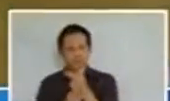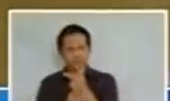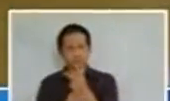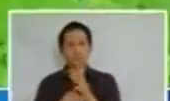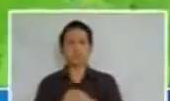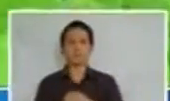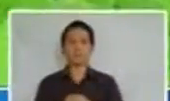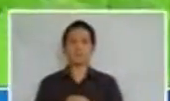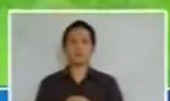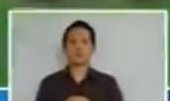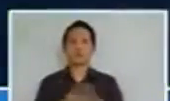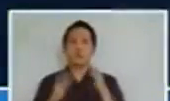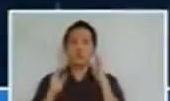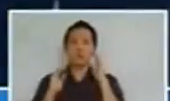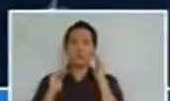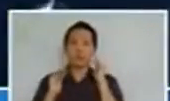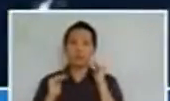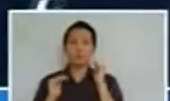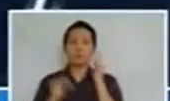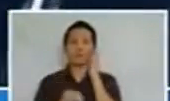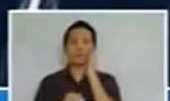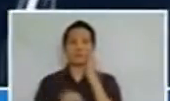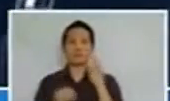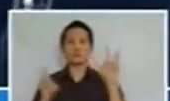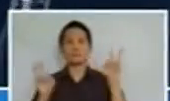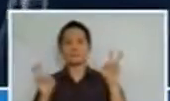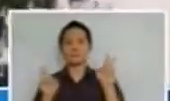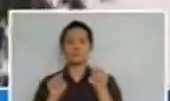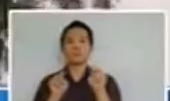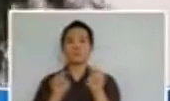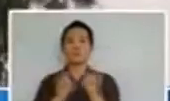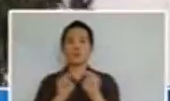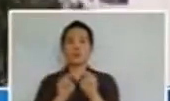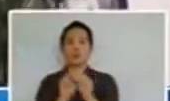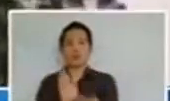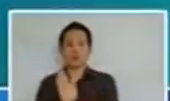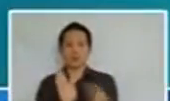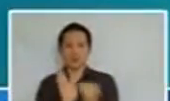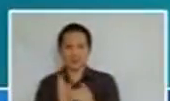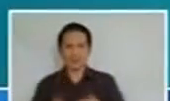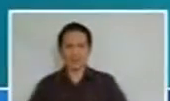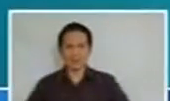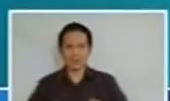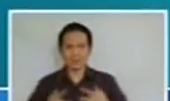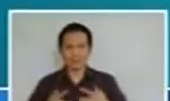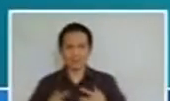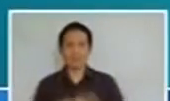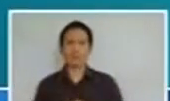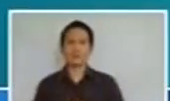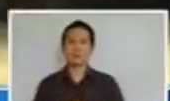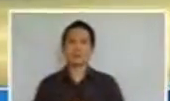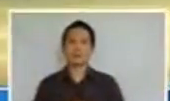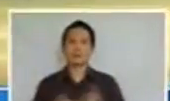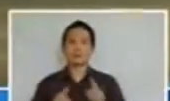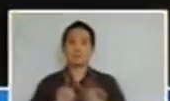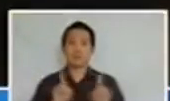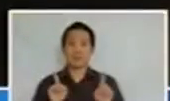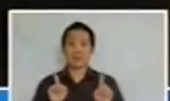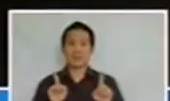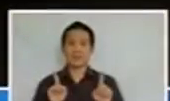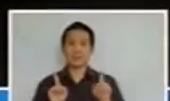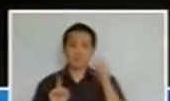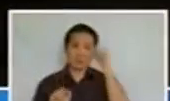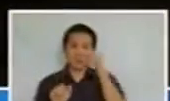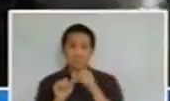ating lalawigan, lalo na doon sa mga gusto talagang bumalik dito, ihahanda na namin yan. After